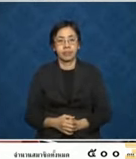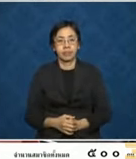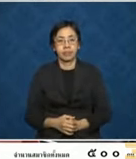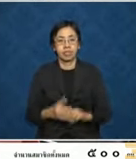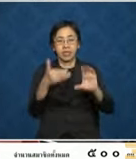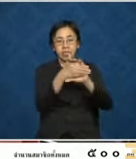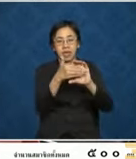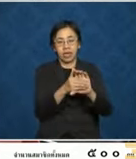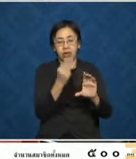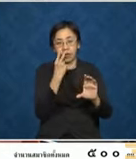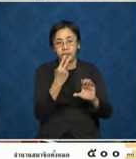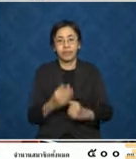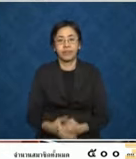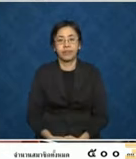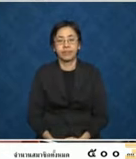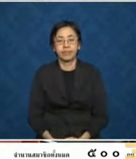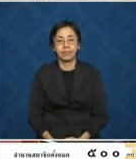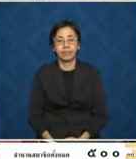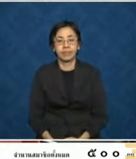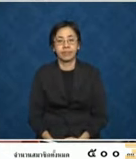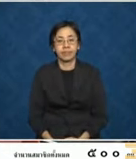ขอสไลด์ขึ้นด้วยนะครับ